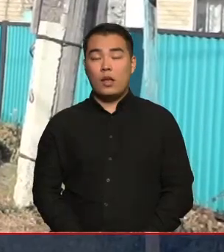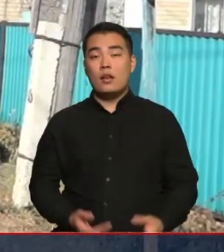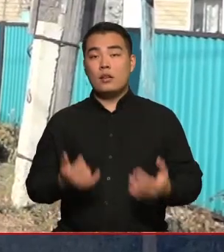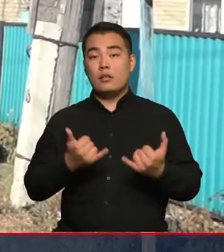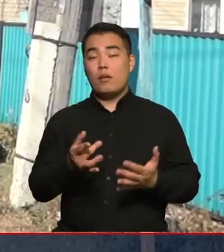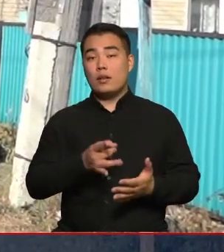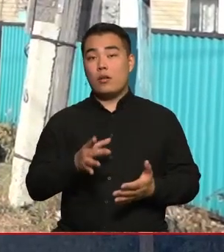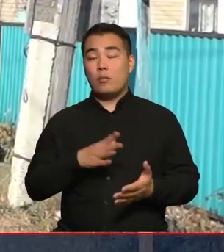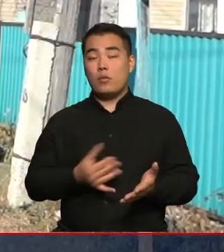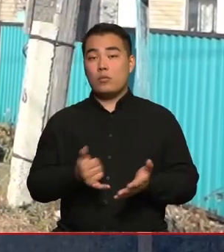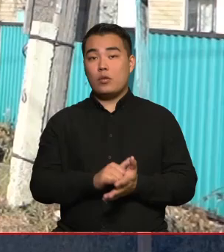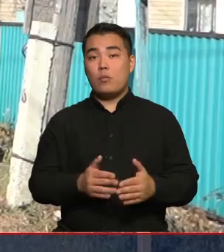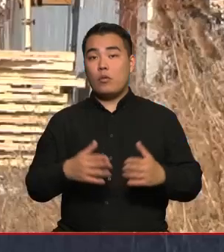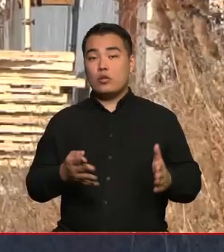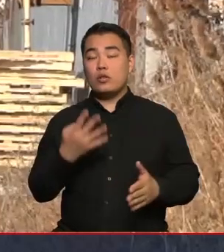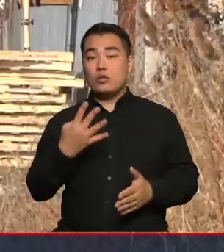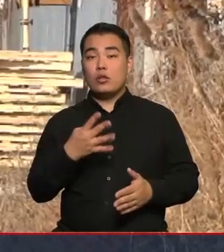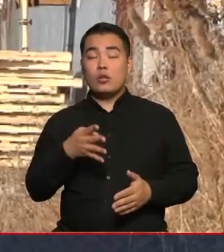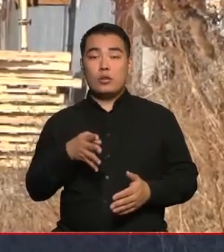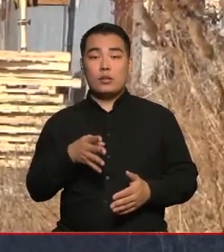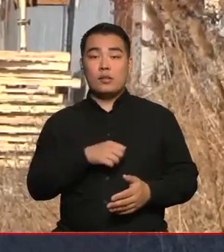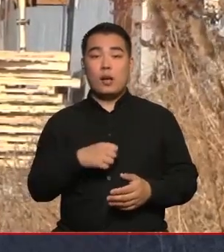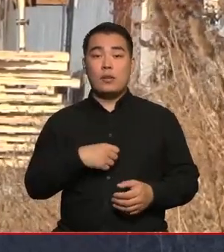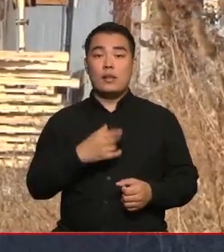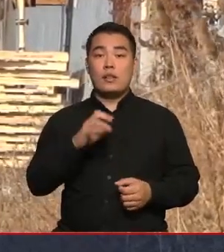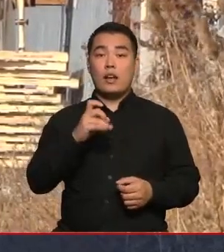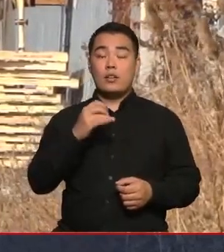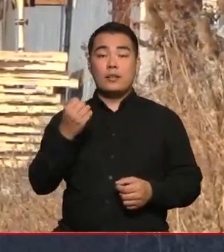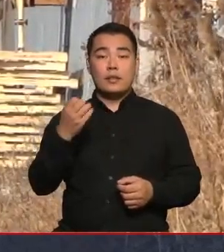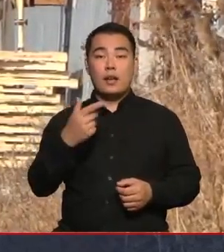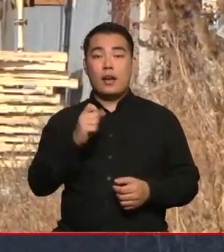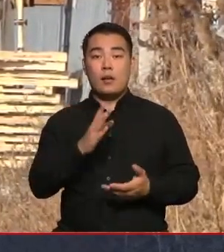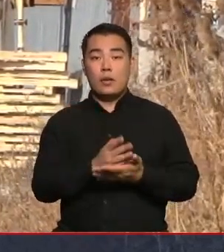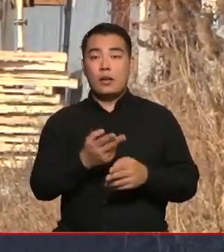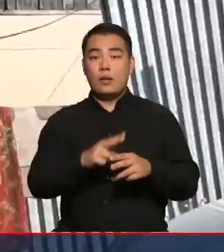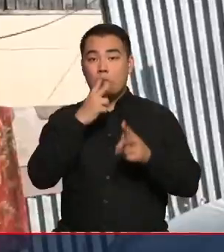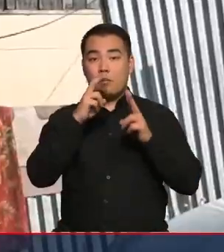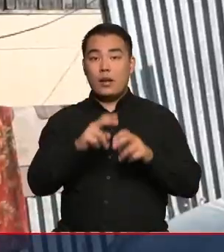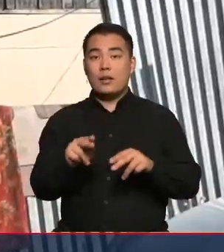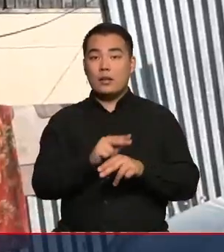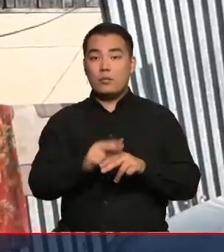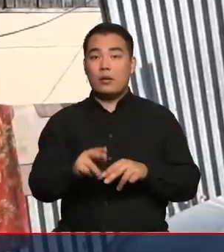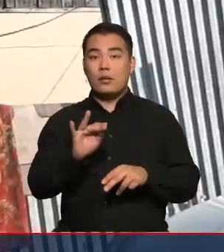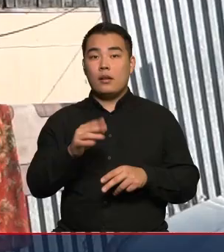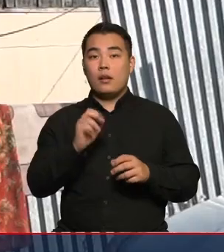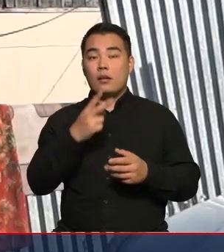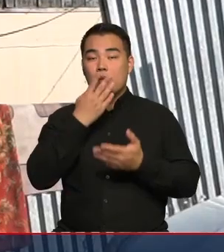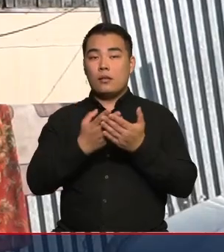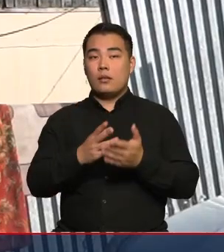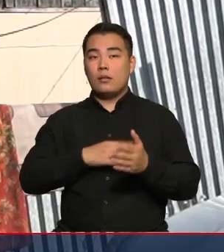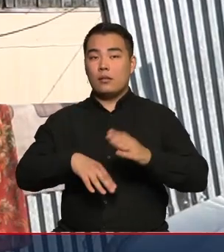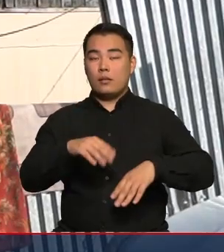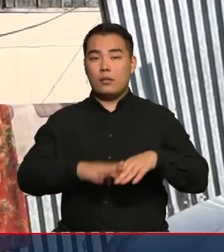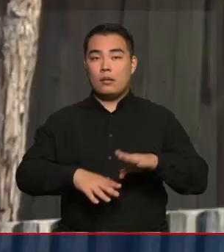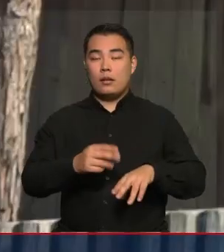Сегодня по региону установлено чуть больше 4000 датчиков угарного газа. 2 раза в год их проверяют на исправность. Но, как показала практика,